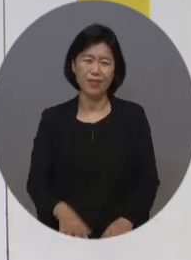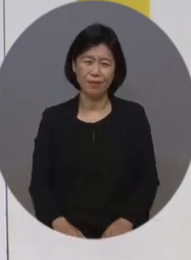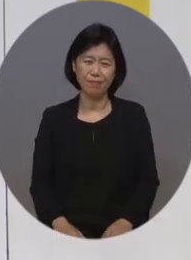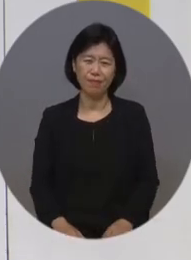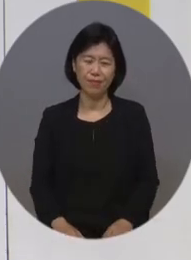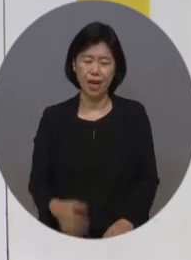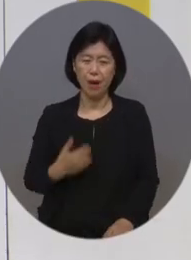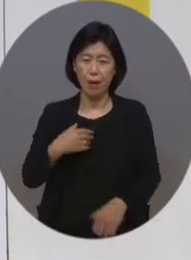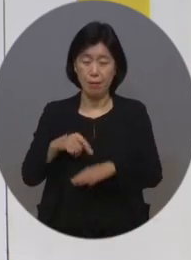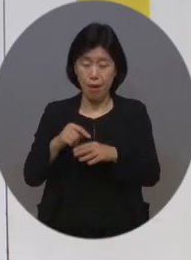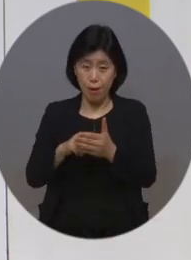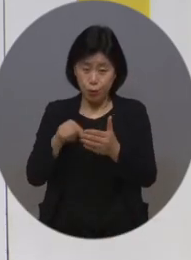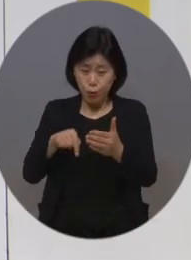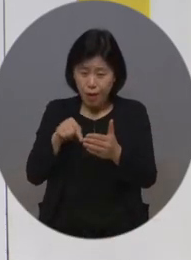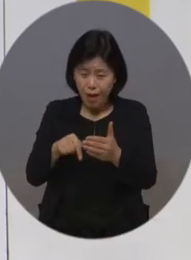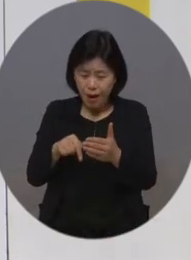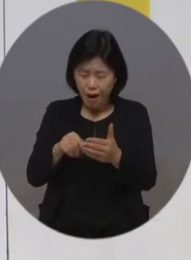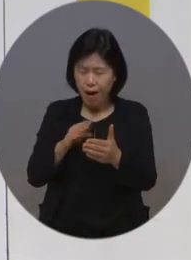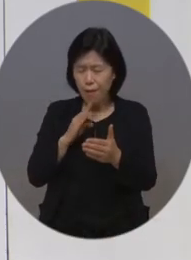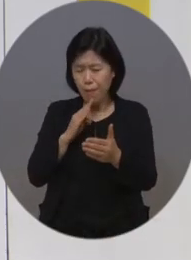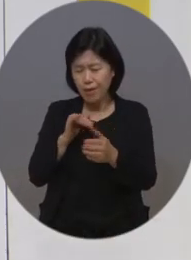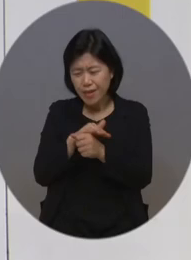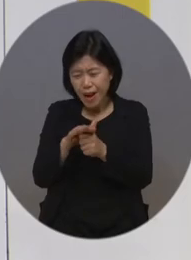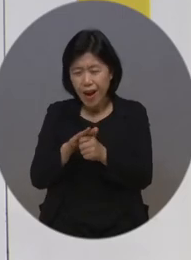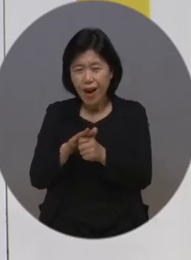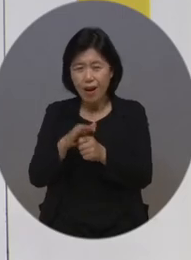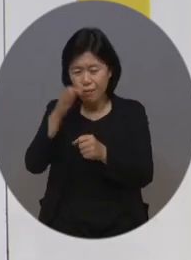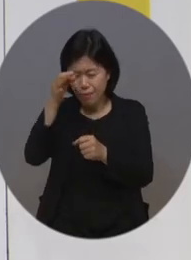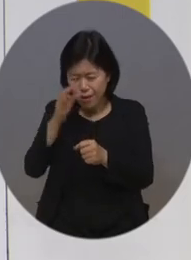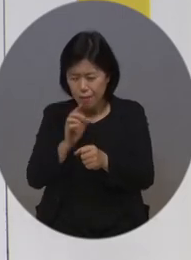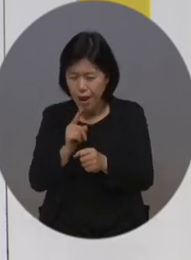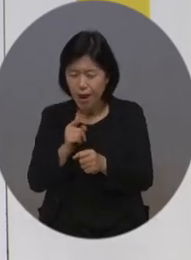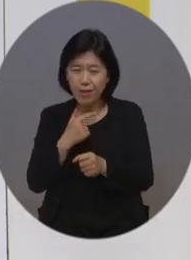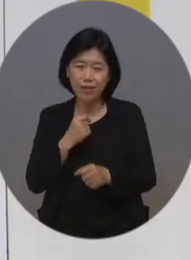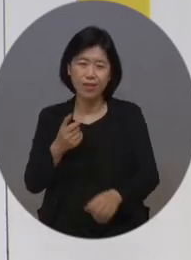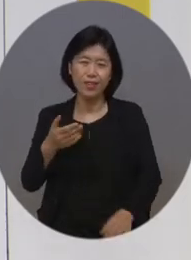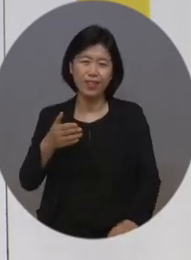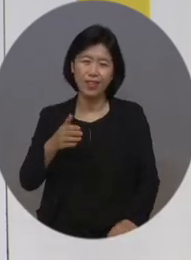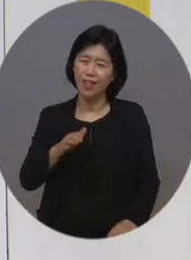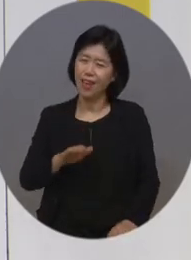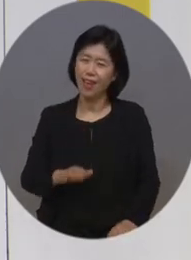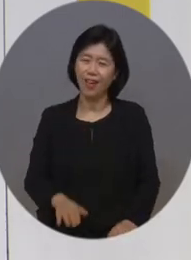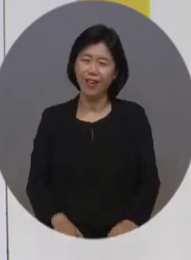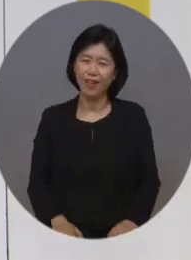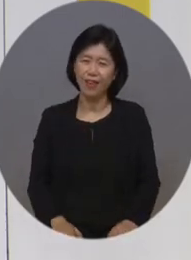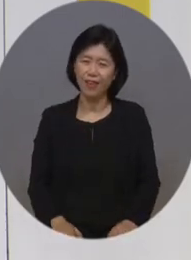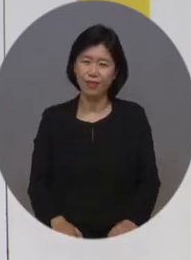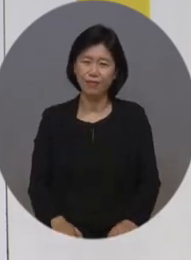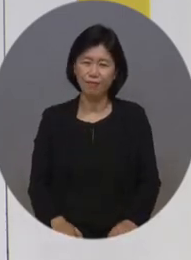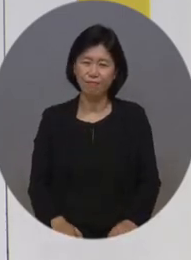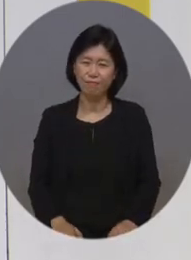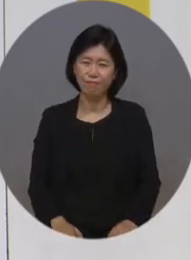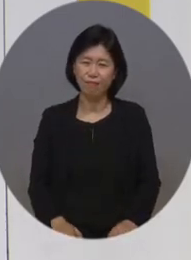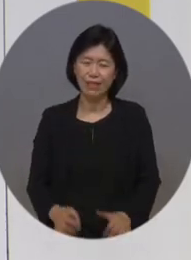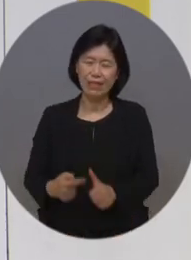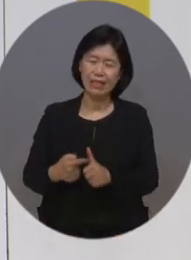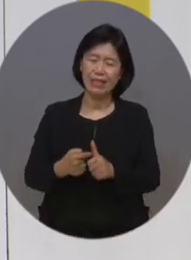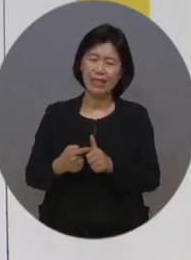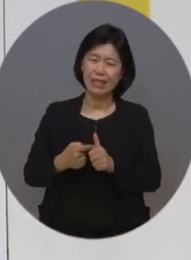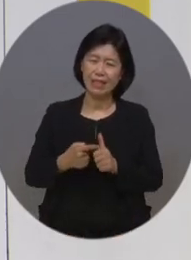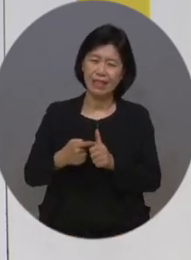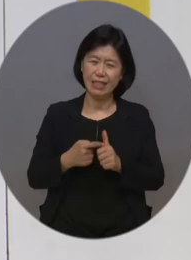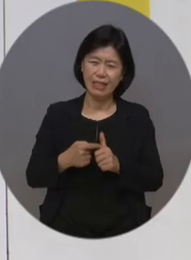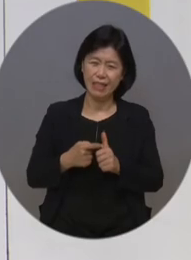나오면 얻는 데에 여건이 찌르면 다 실토 하는데 에 어 좀 약간 무덤덤한